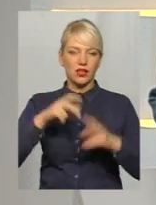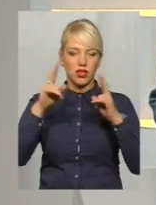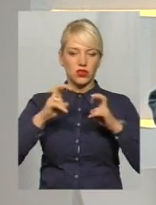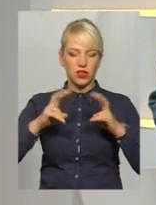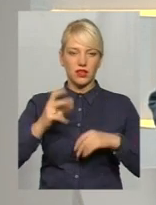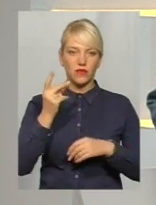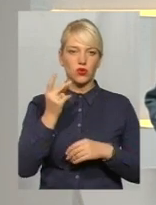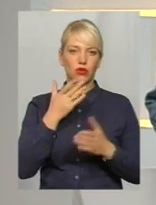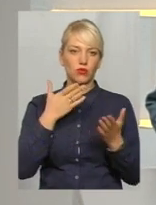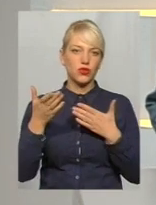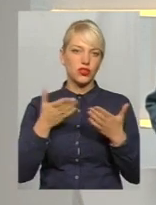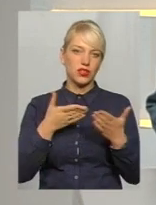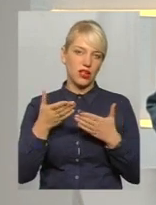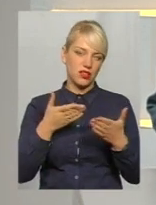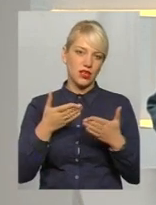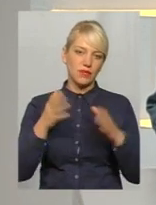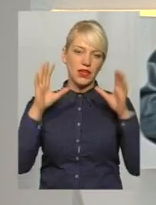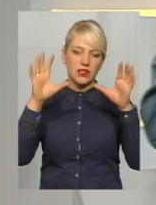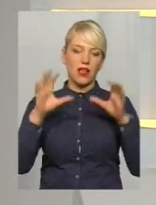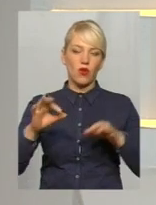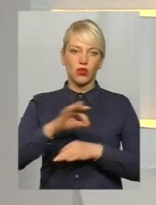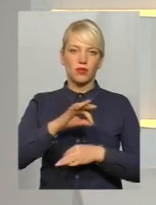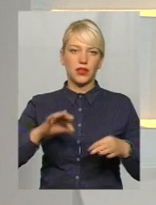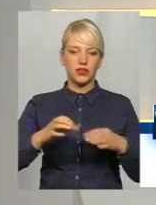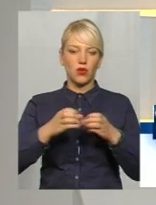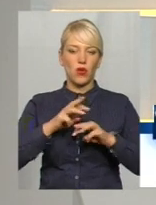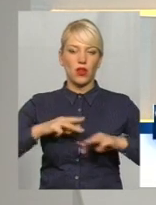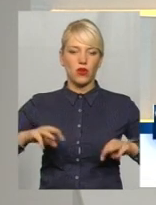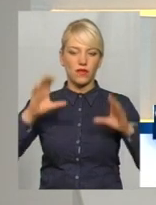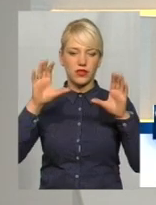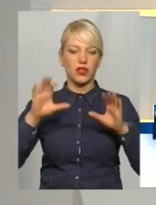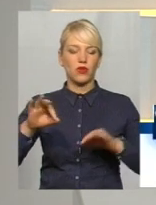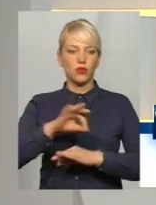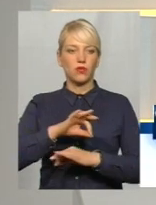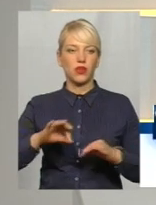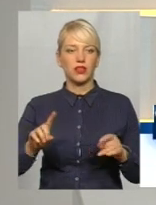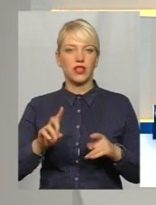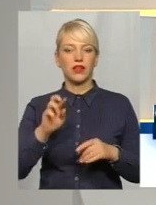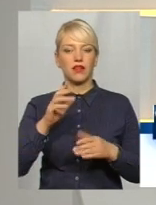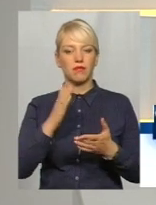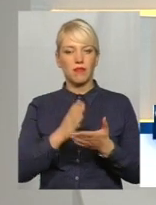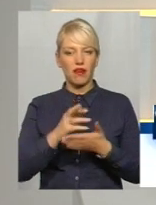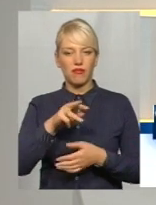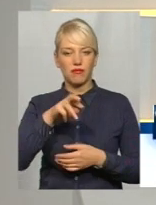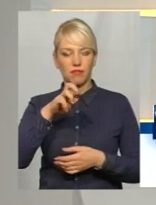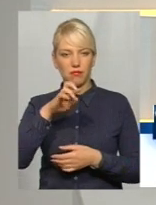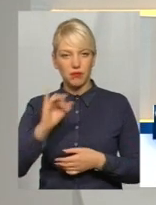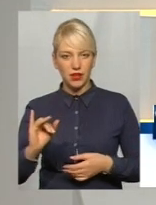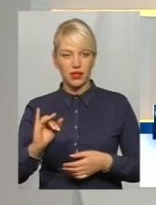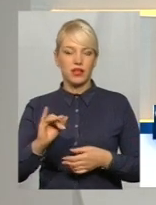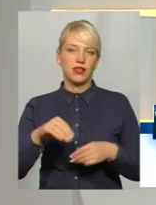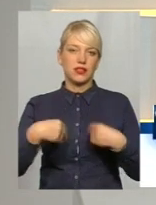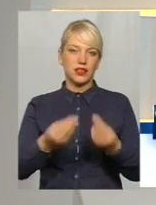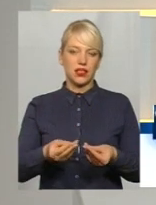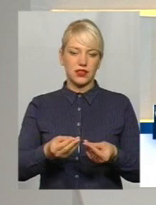в другому читанні законопроект, урядовий законопроект, який мав би дати